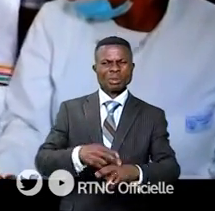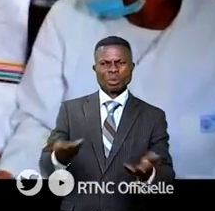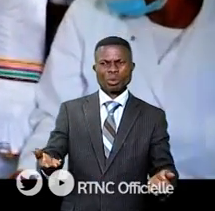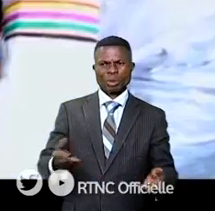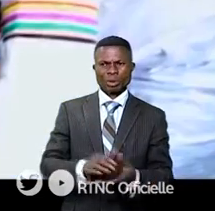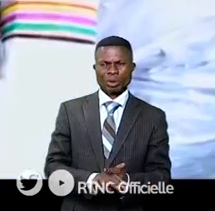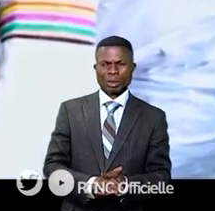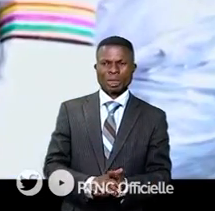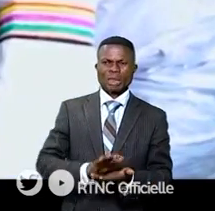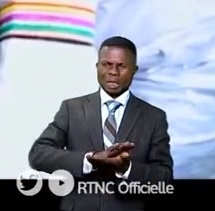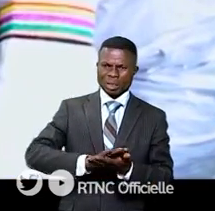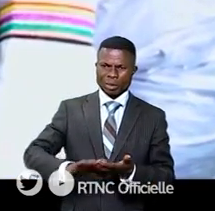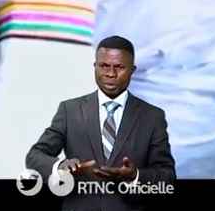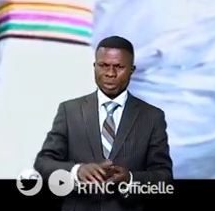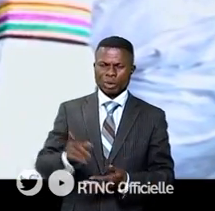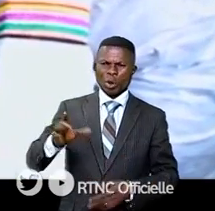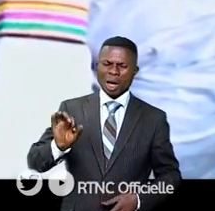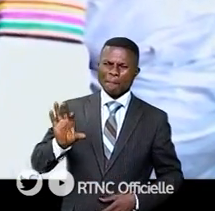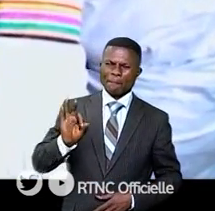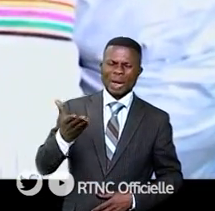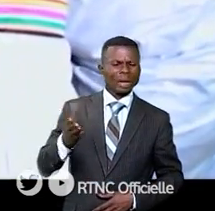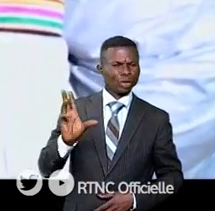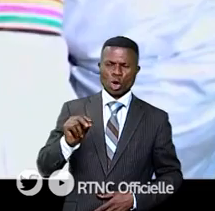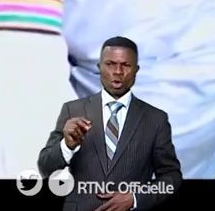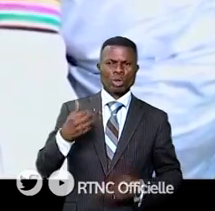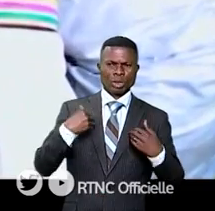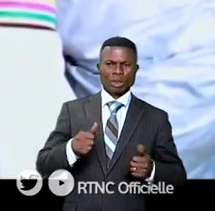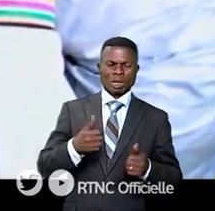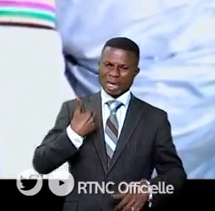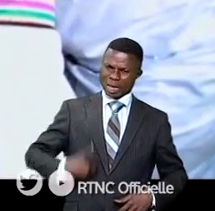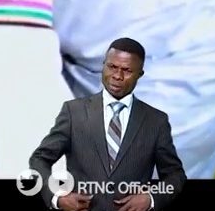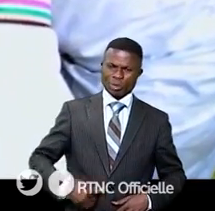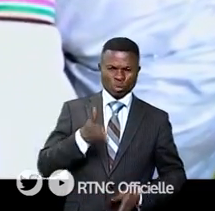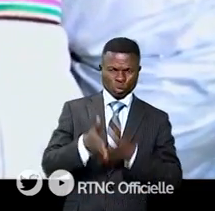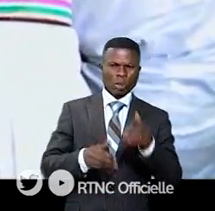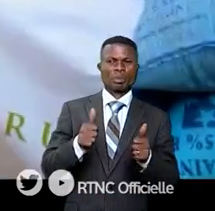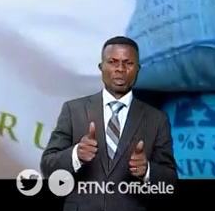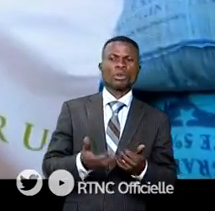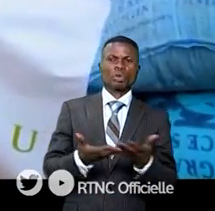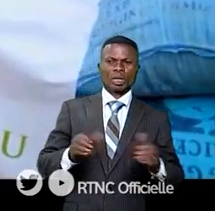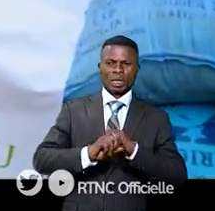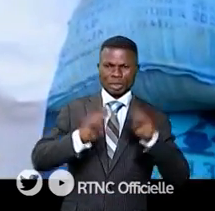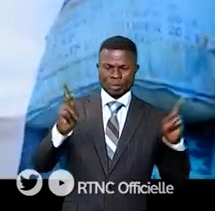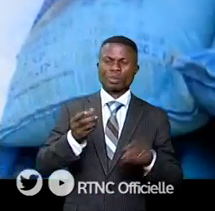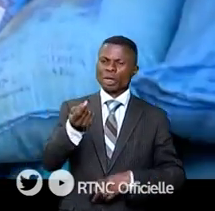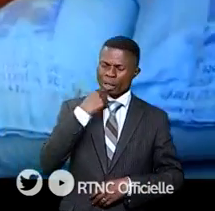est propre. Tu as mal ? Non. Ah, c'est bien. Après, tu vas bien marcher, hein ? Oui. D'accord ? Des